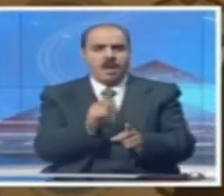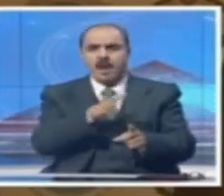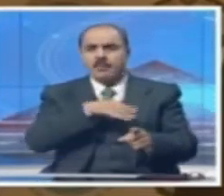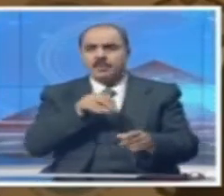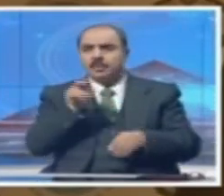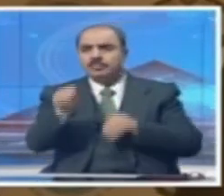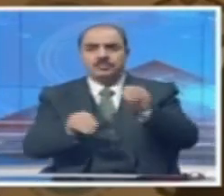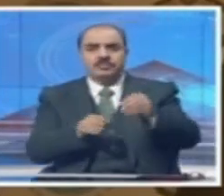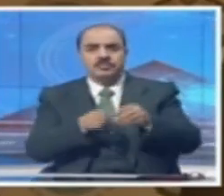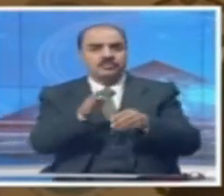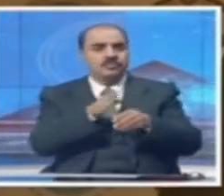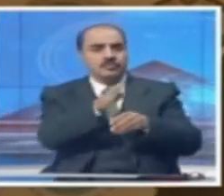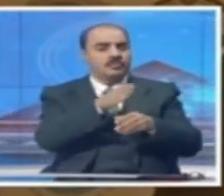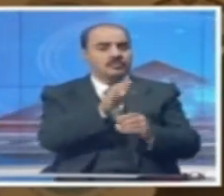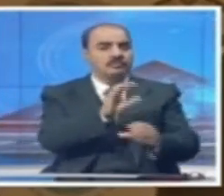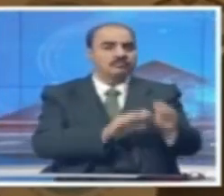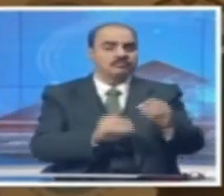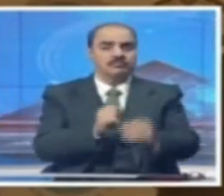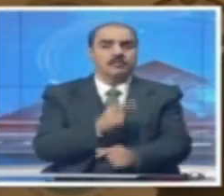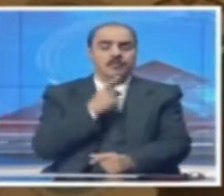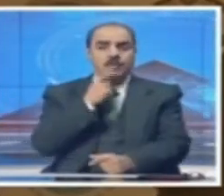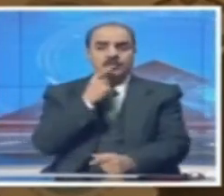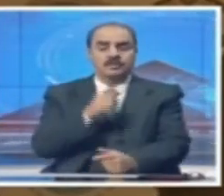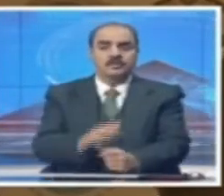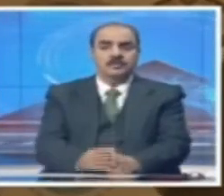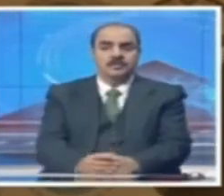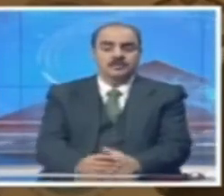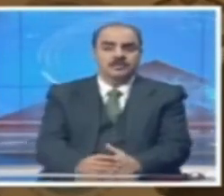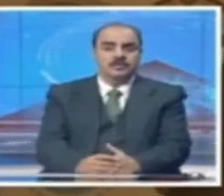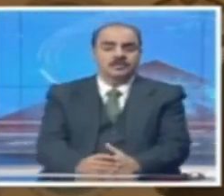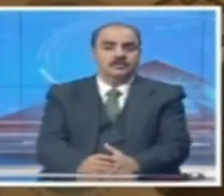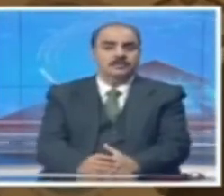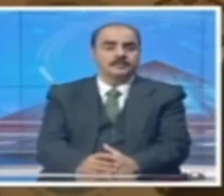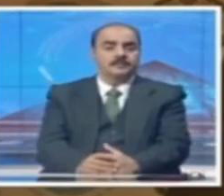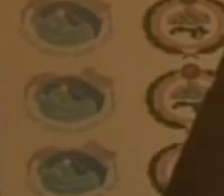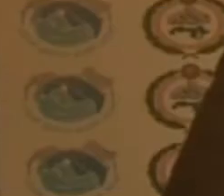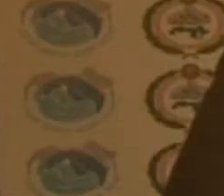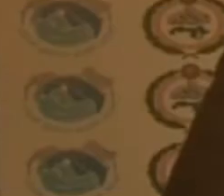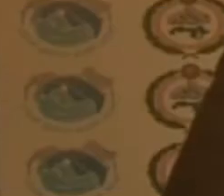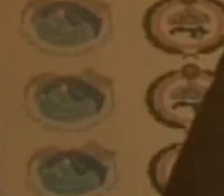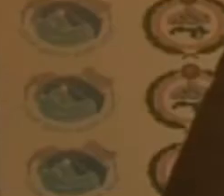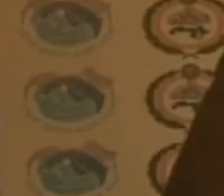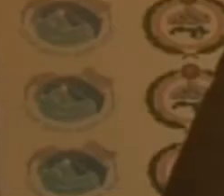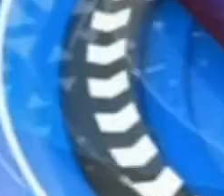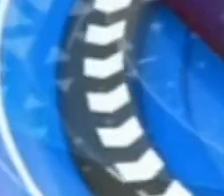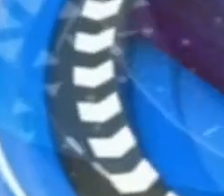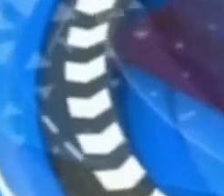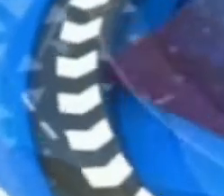تحركاته الدبلوماسية في جميع المجالات. منذر أبو دوح، التلفزيون المصري.